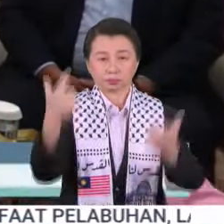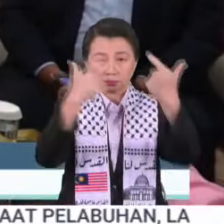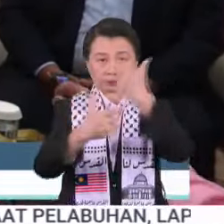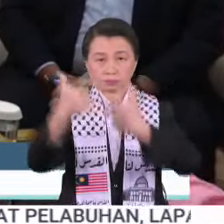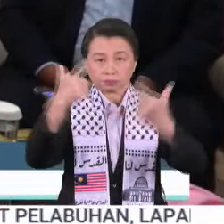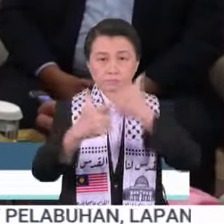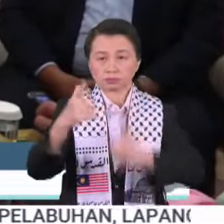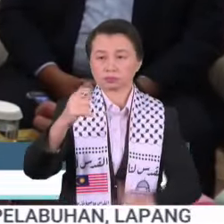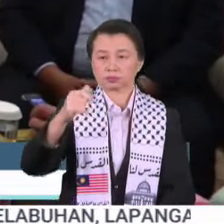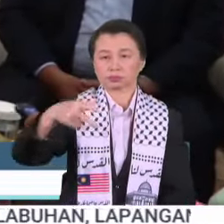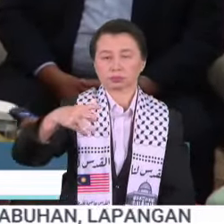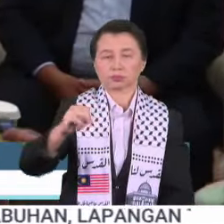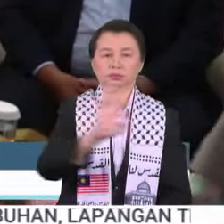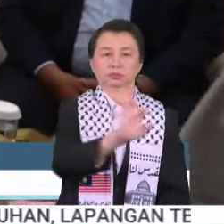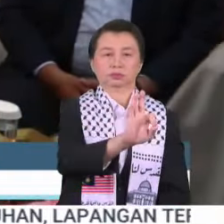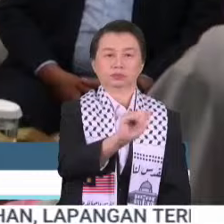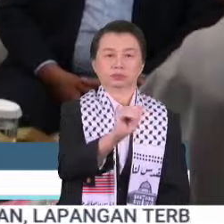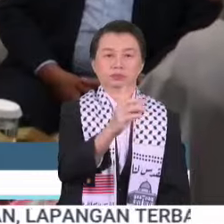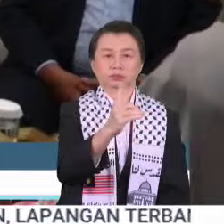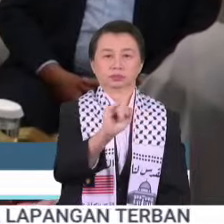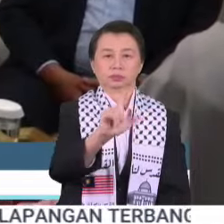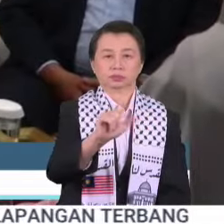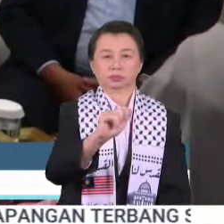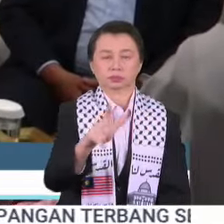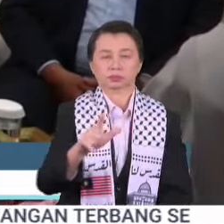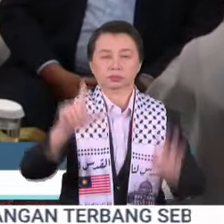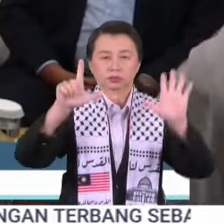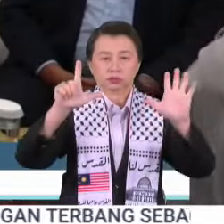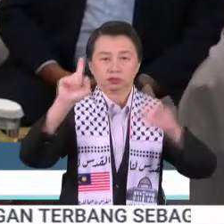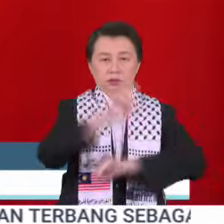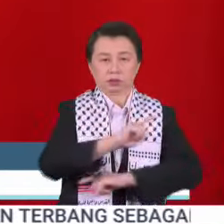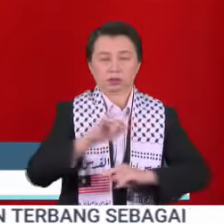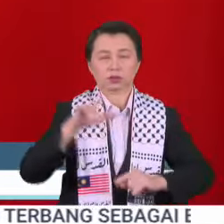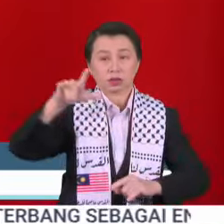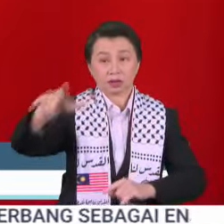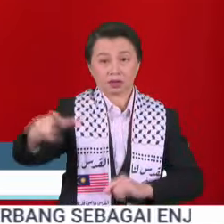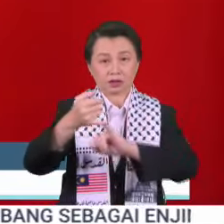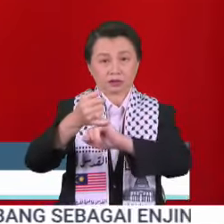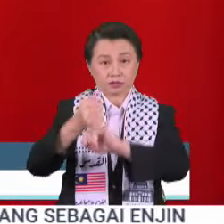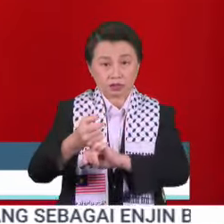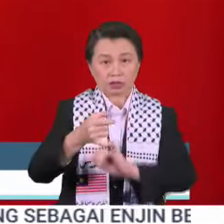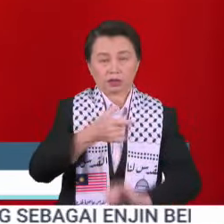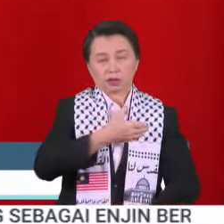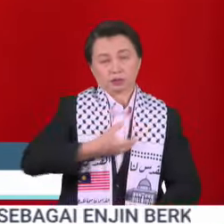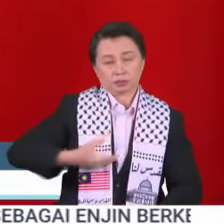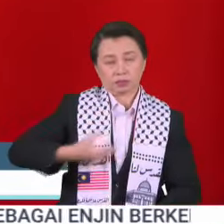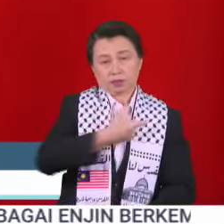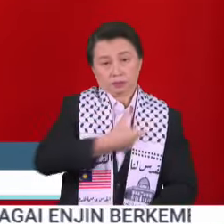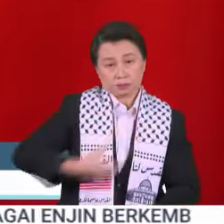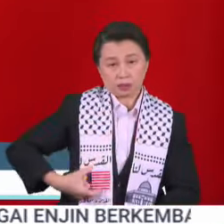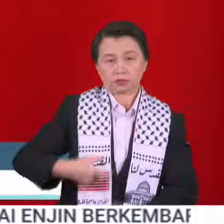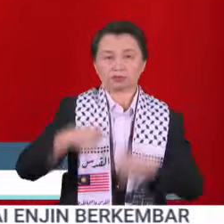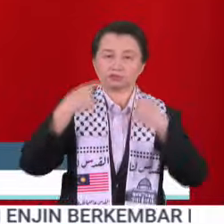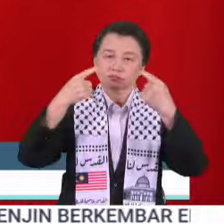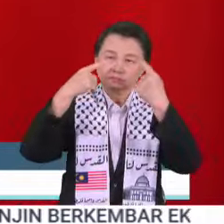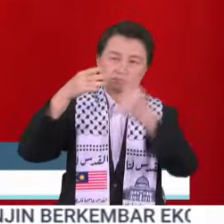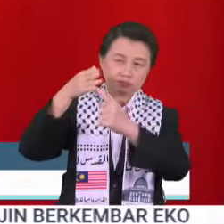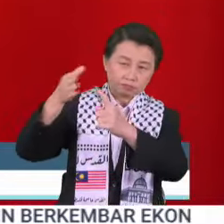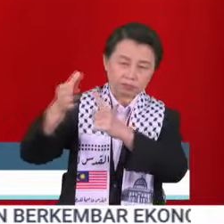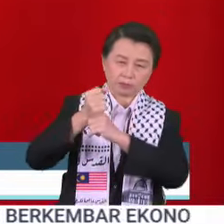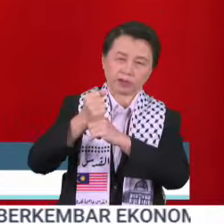rasmi Timbalan Perdana Menteri Datuk Seri Fadilah Yusof selama 7 hari ke Shanghai dan Beijing berjaya mencapai matlamat. China